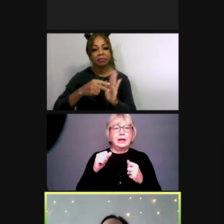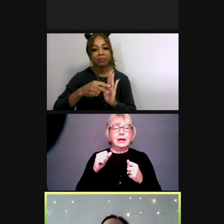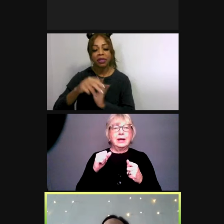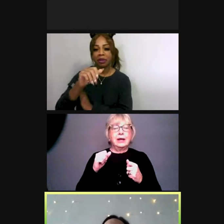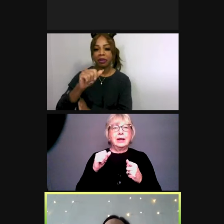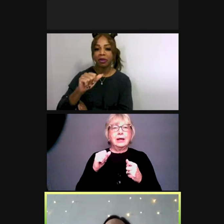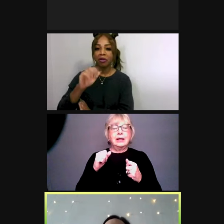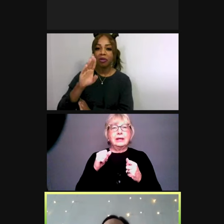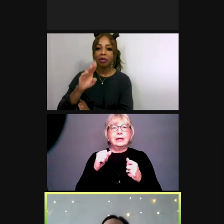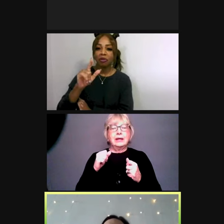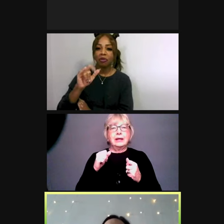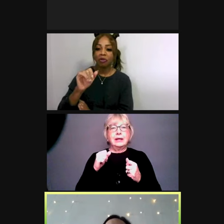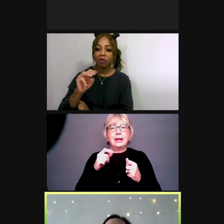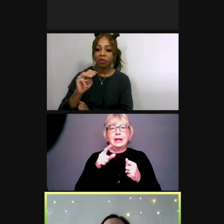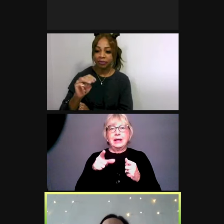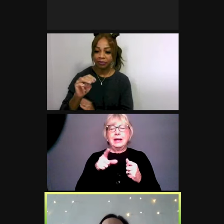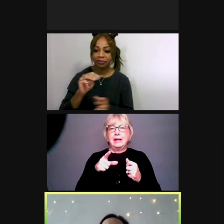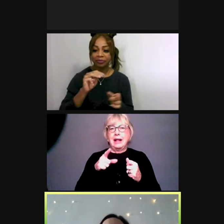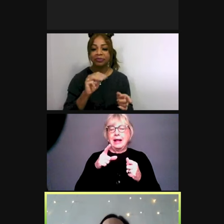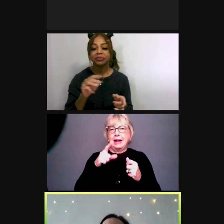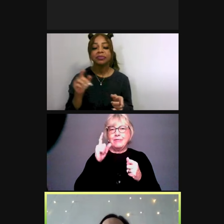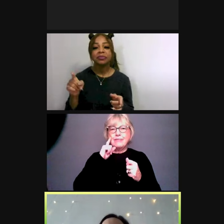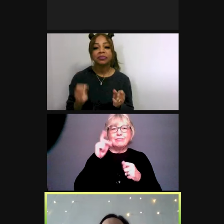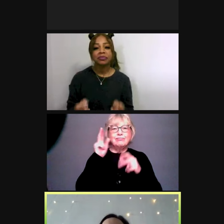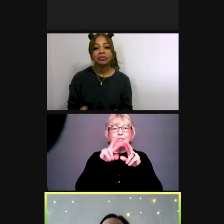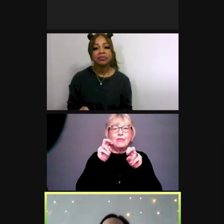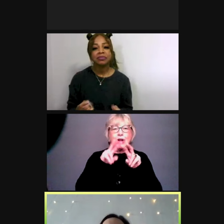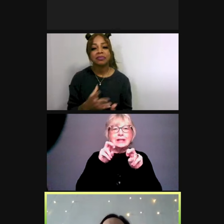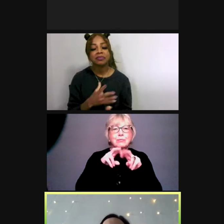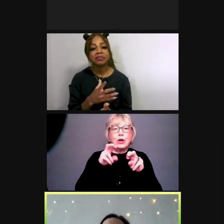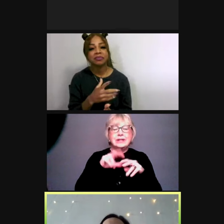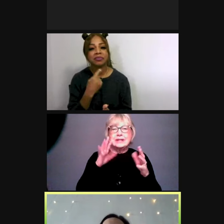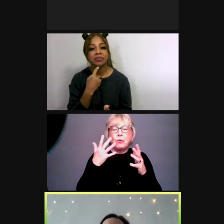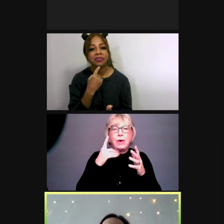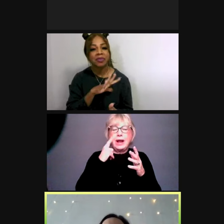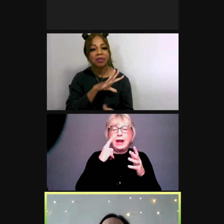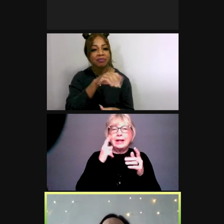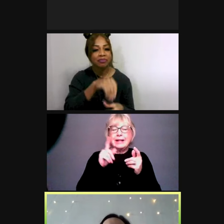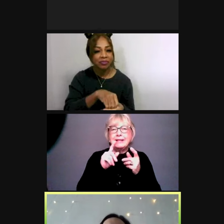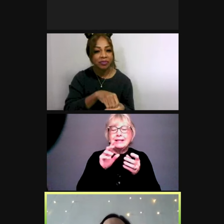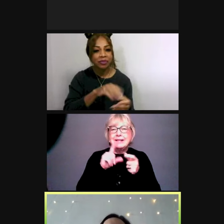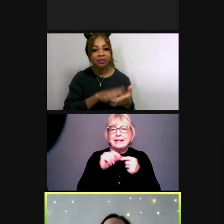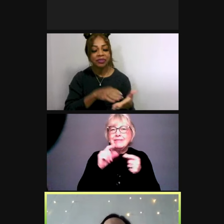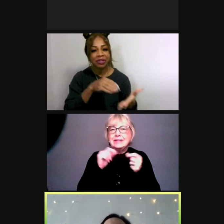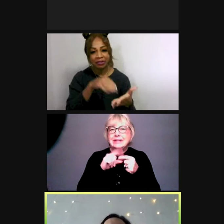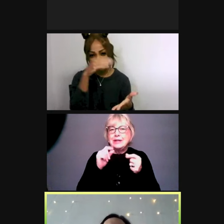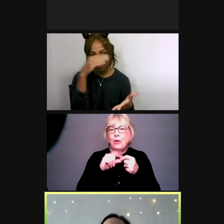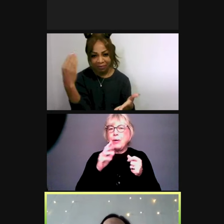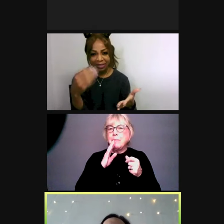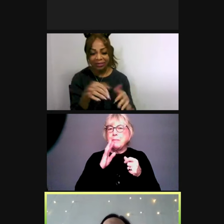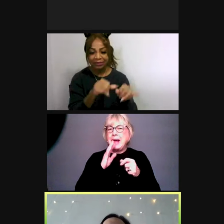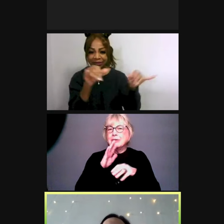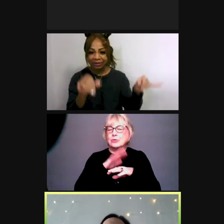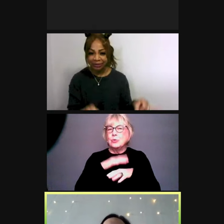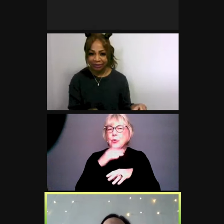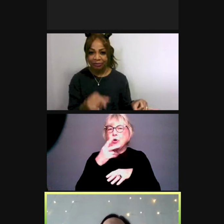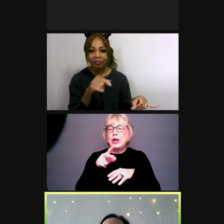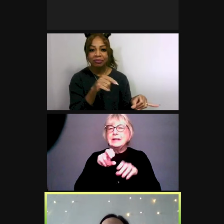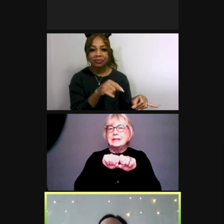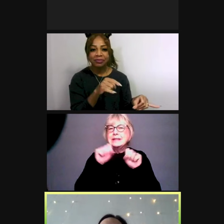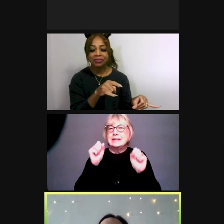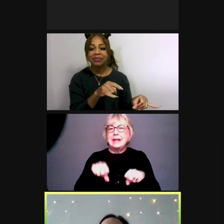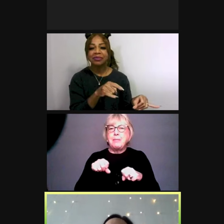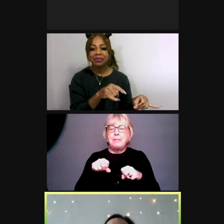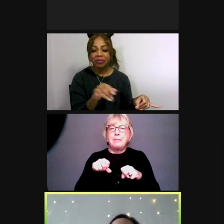exploré la définition en parlant d'un système qui assigne